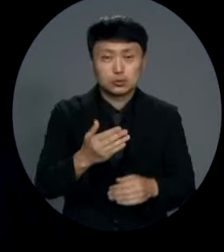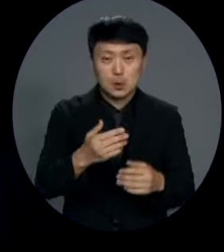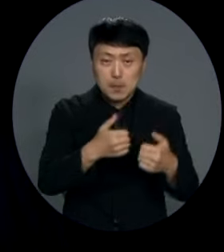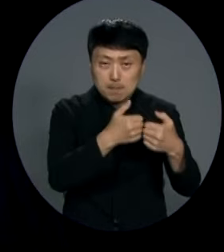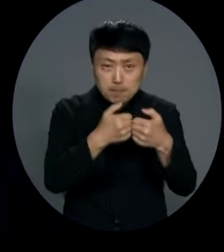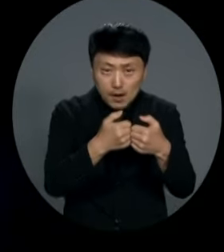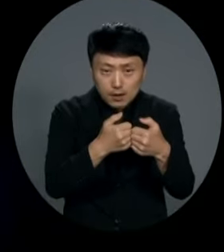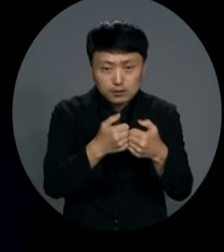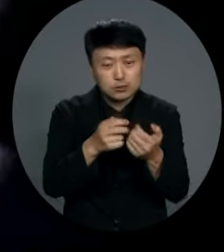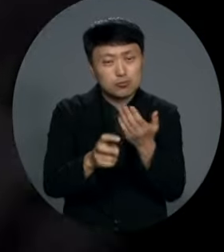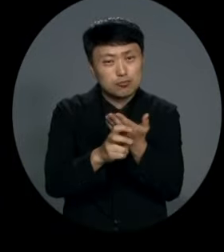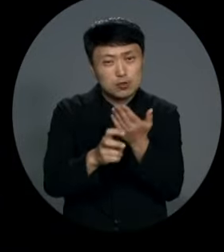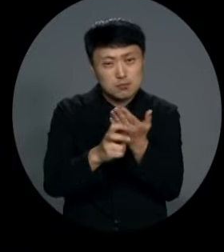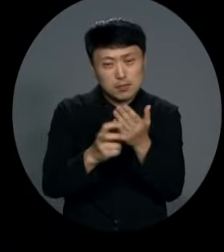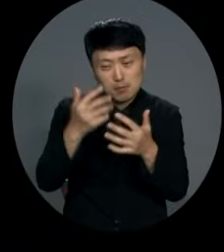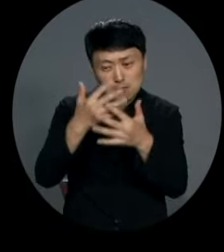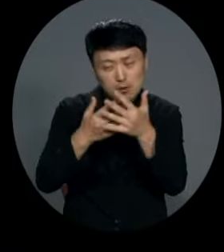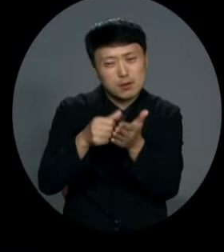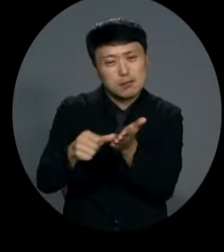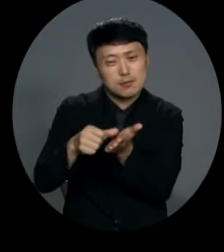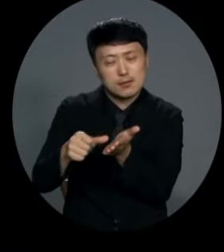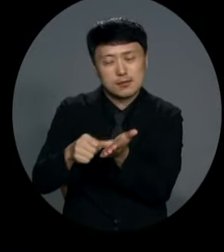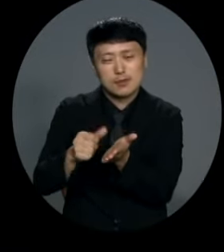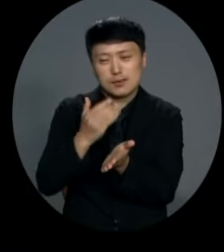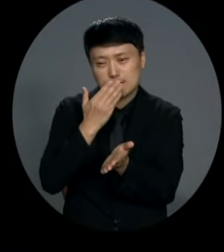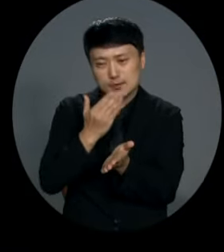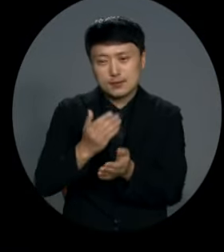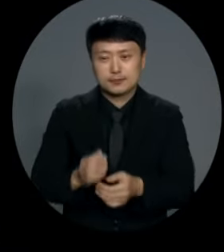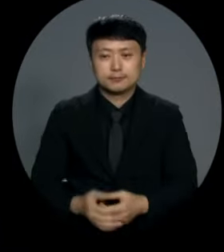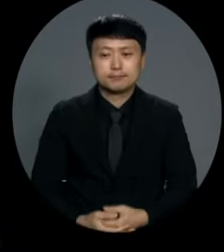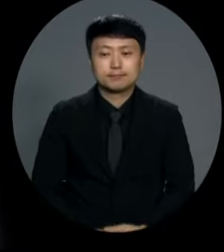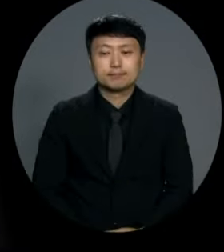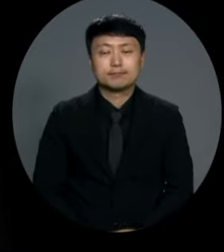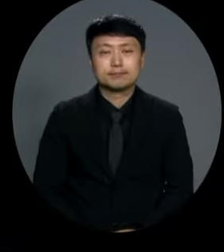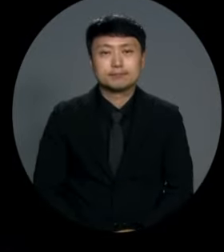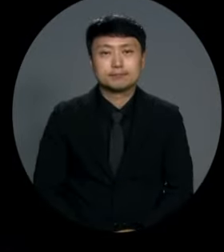삭제 등을 지원받을 수 있습니다 MBC 뉴스 손흥민입니다